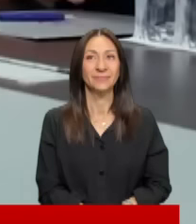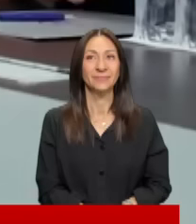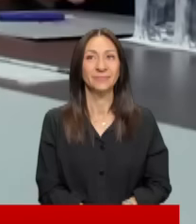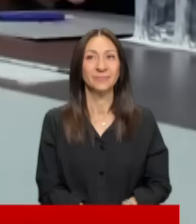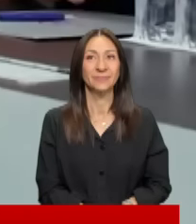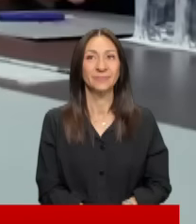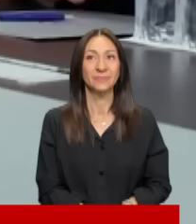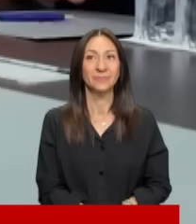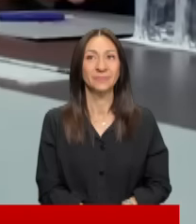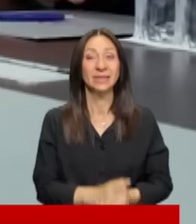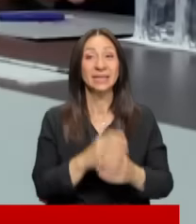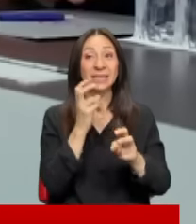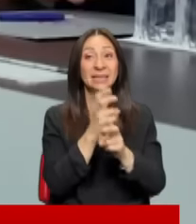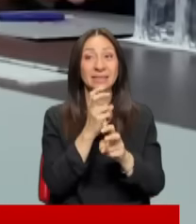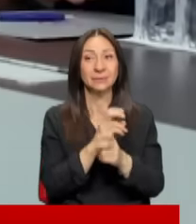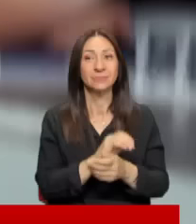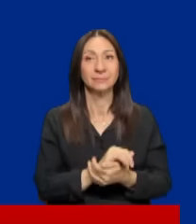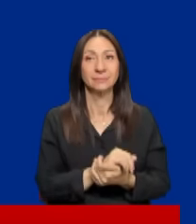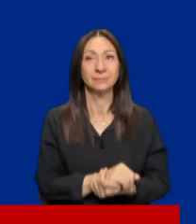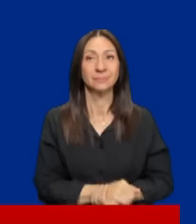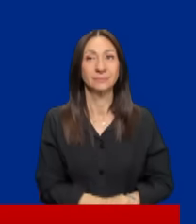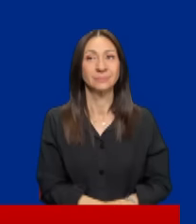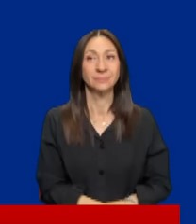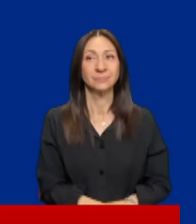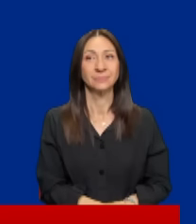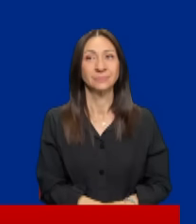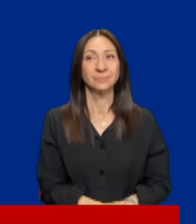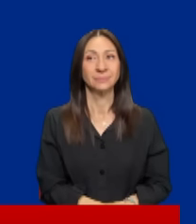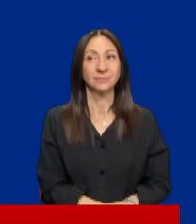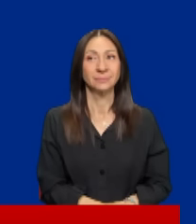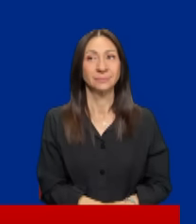Risk değerlendirme ekibinin olması gibi.